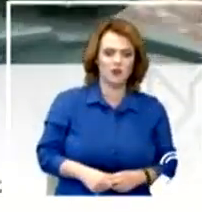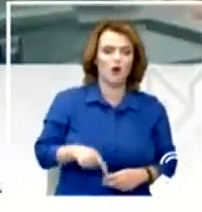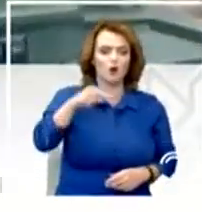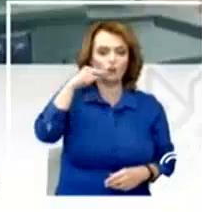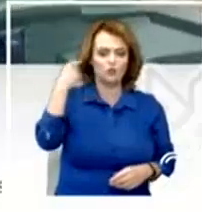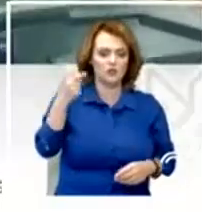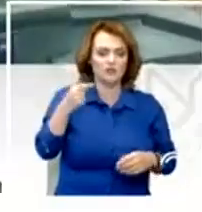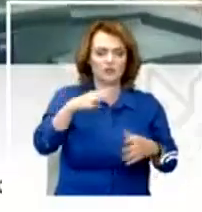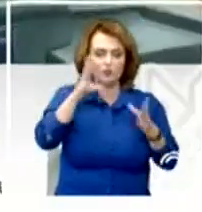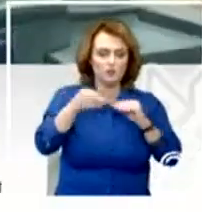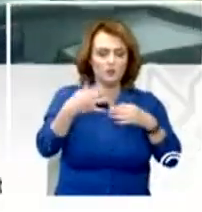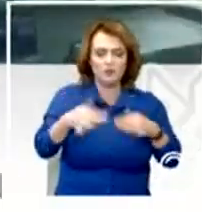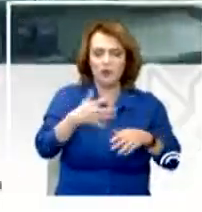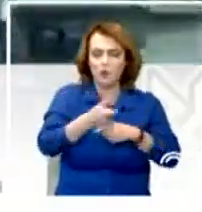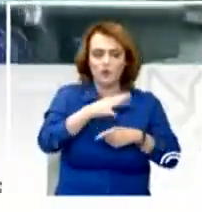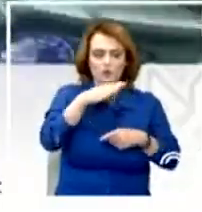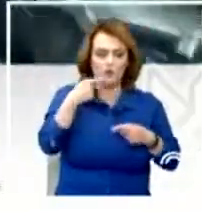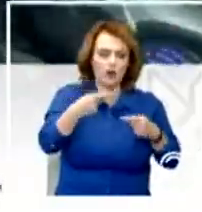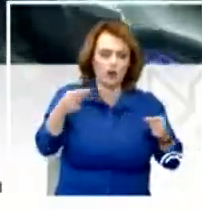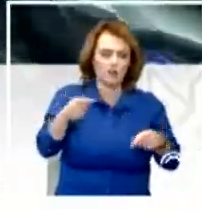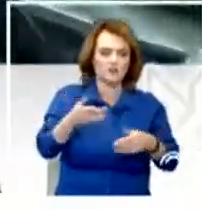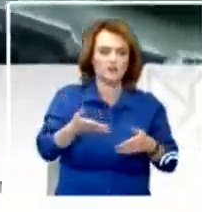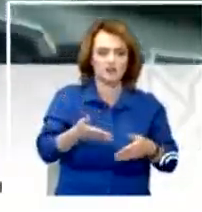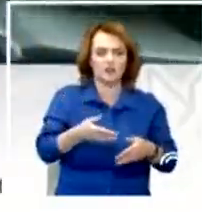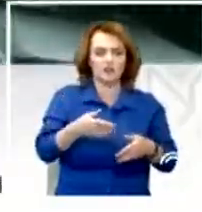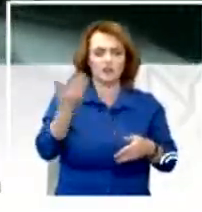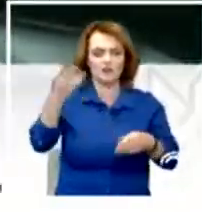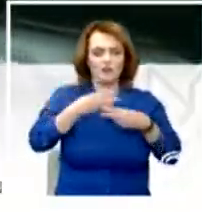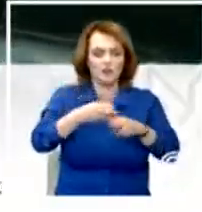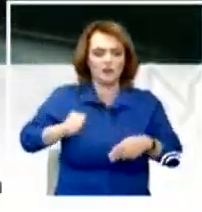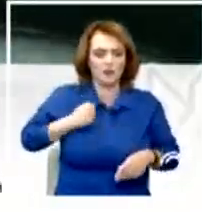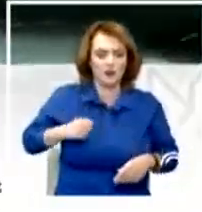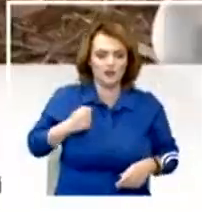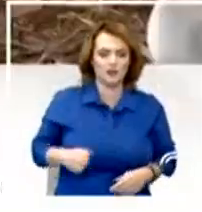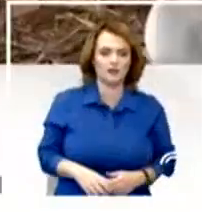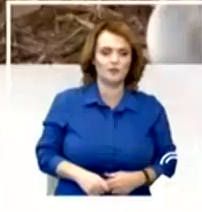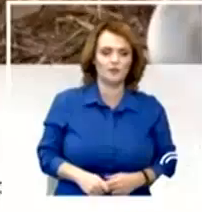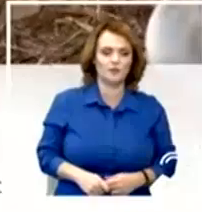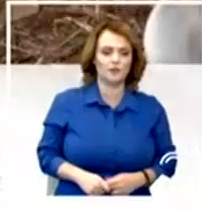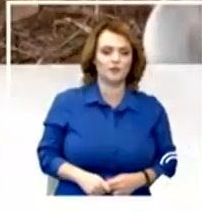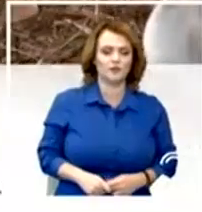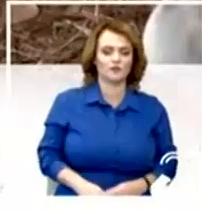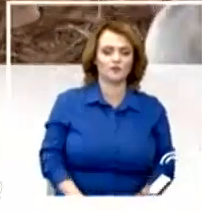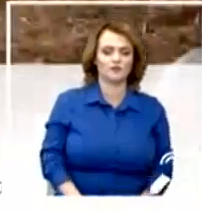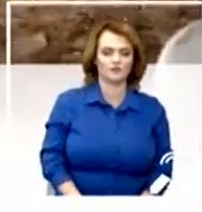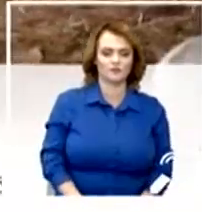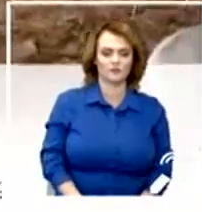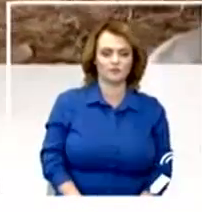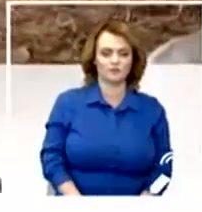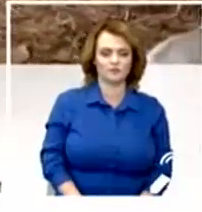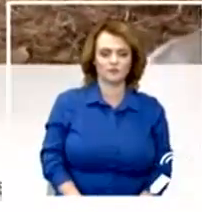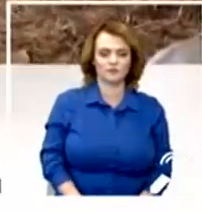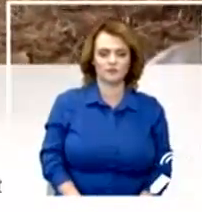echipament. Industria militară a Rusiei încearcă să facă rost de componente și aparatură tehnică sofisticată, însă demersul este dificil din